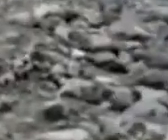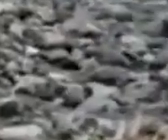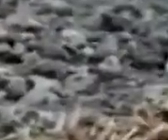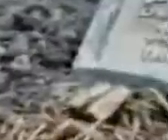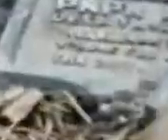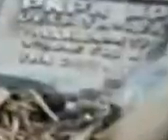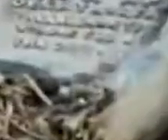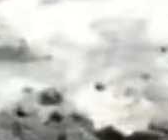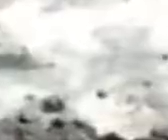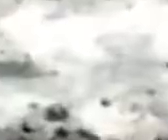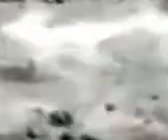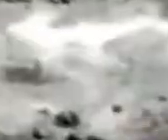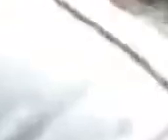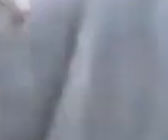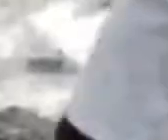Minggu.